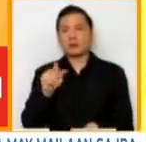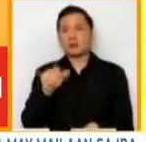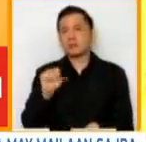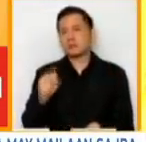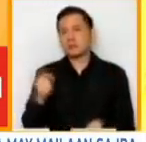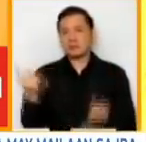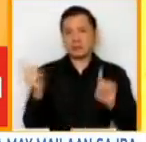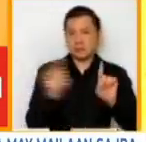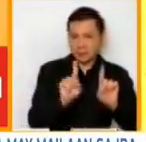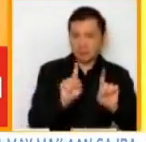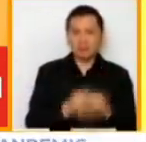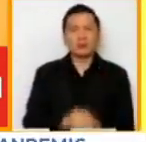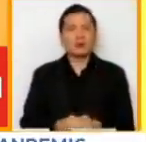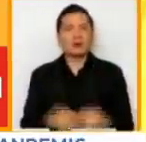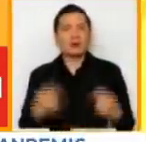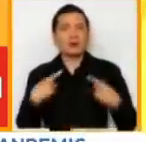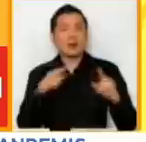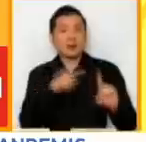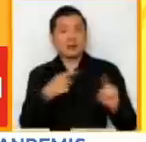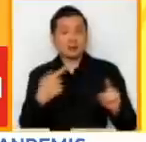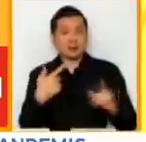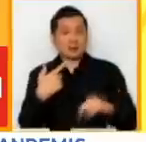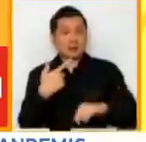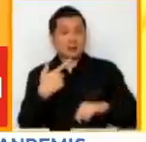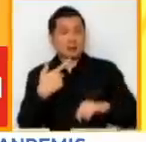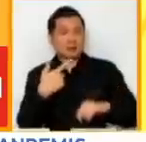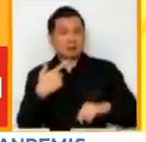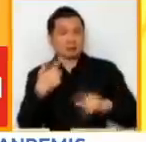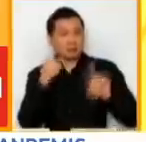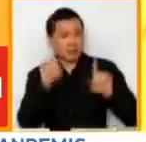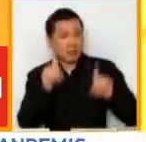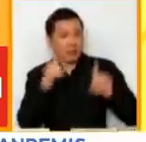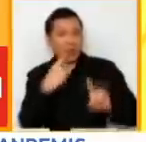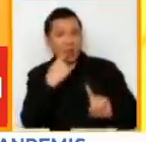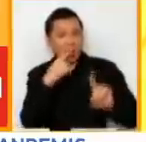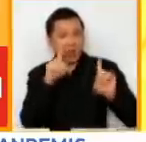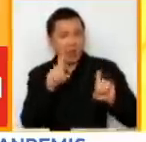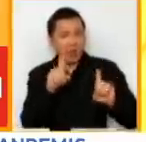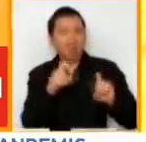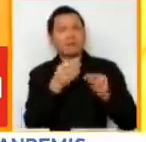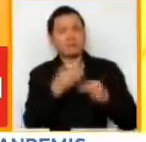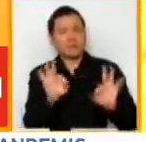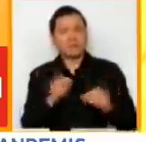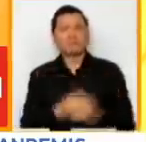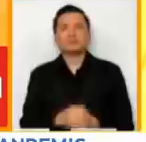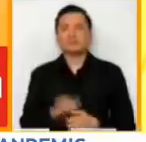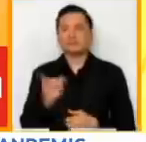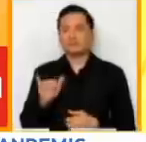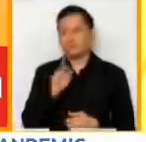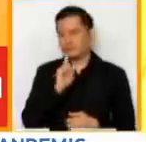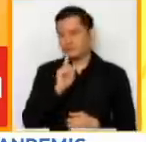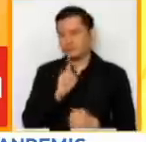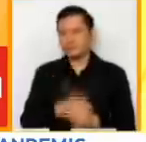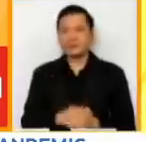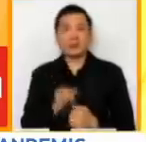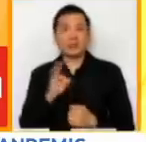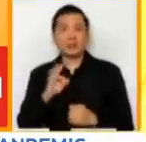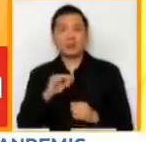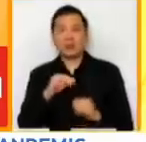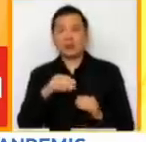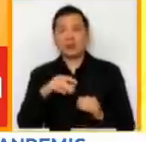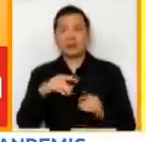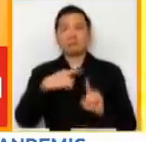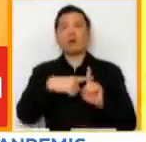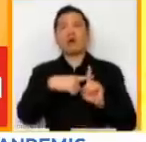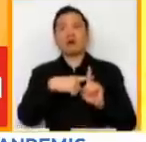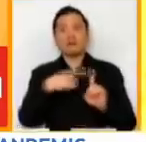meron tayong on-site antigen testing. Libre, sir. Yan para sa mga kandidato. Pero doon sa kasama nila, hindi. Anong mangyayari kapag may nag-positive doon sa on-site antigen